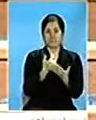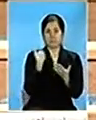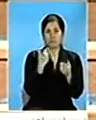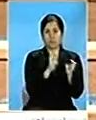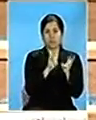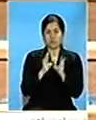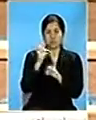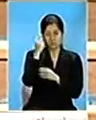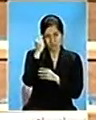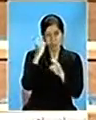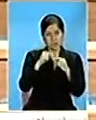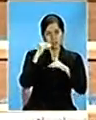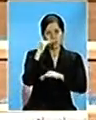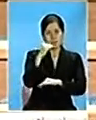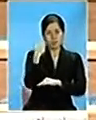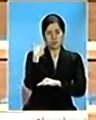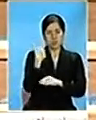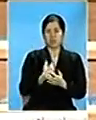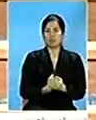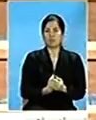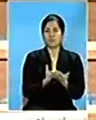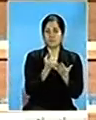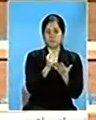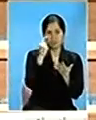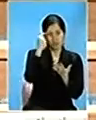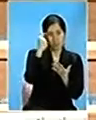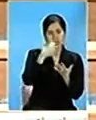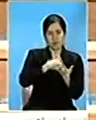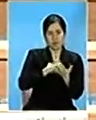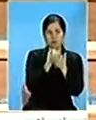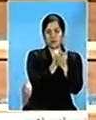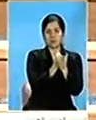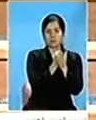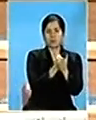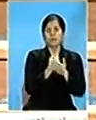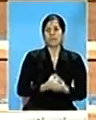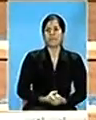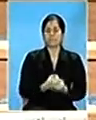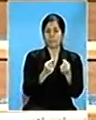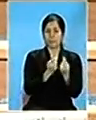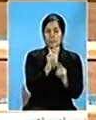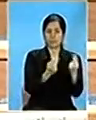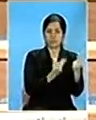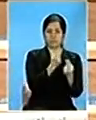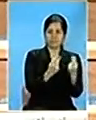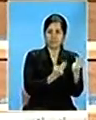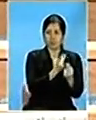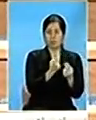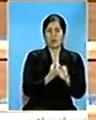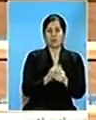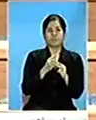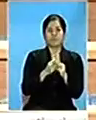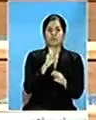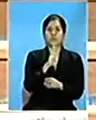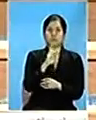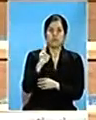ดมีความคิดที่จะเดินทางไปเยี่ยมท่านวีระสมความ